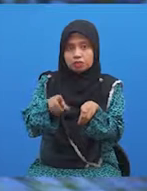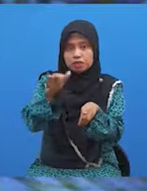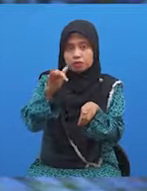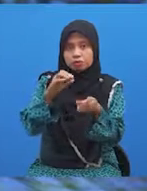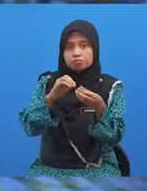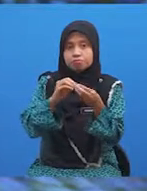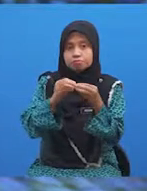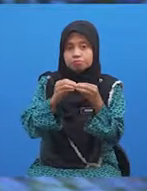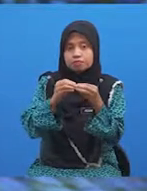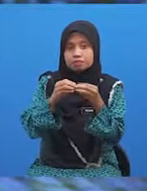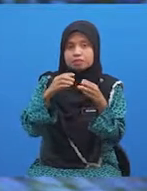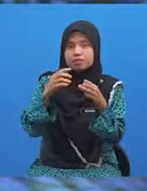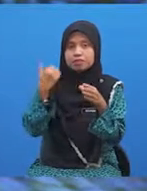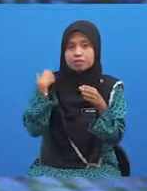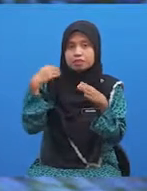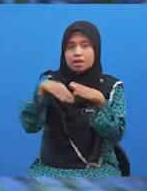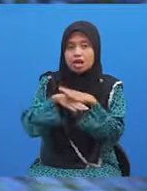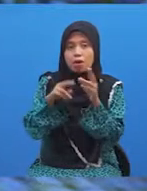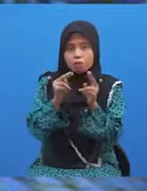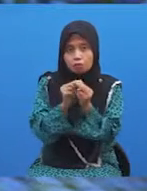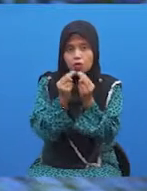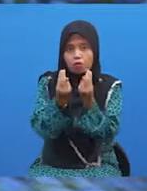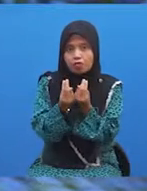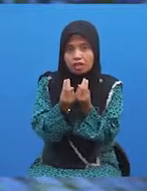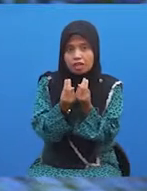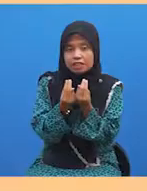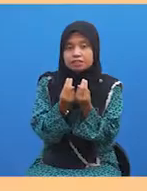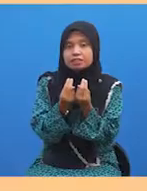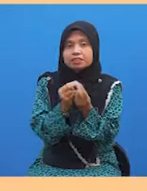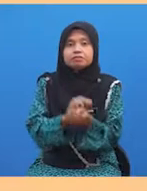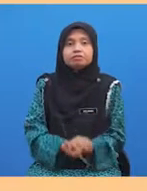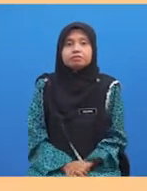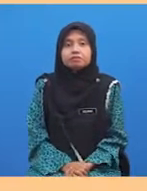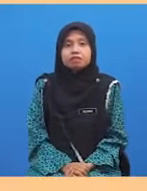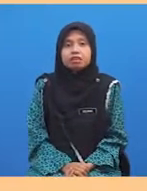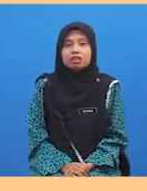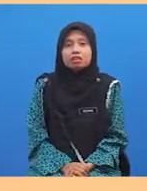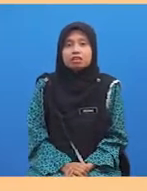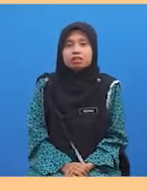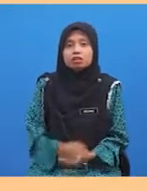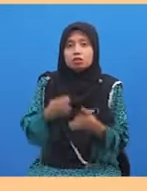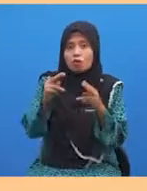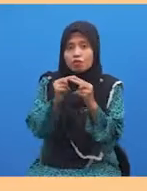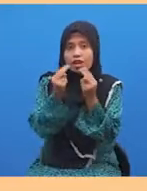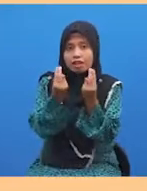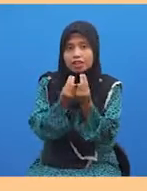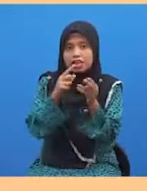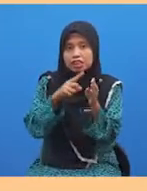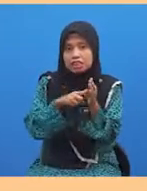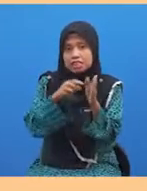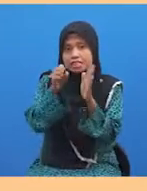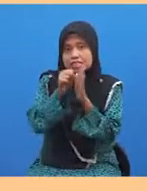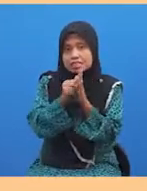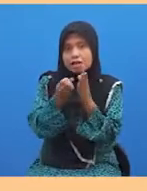yang terdapat dalam novel seterusnya, iaitu novel Di